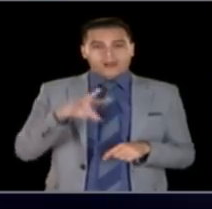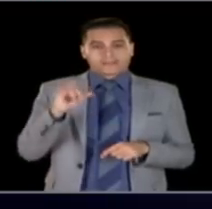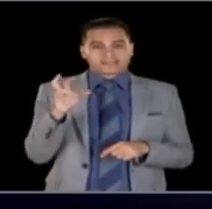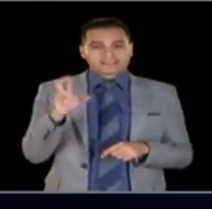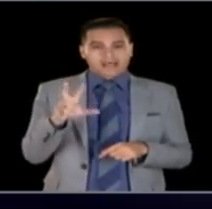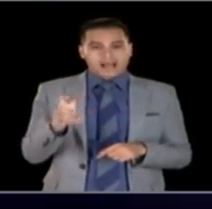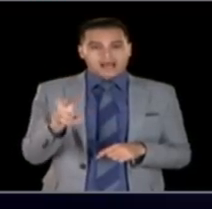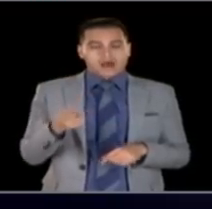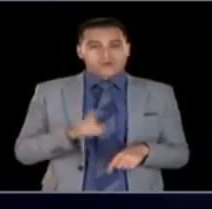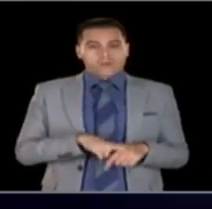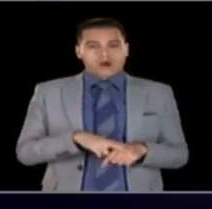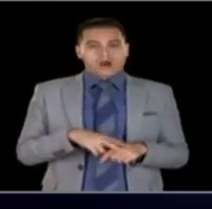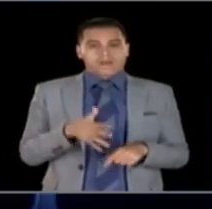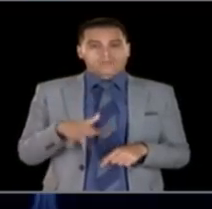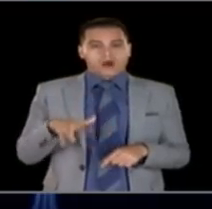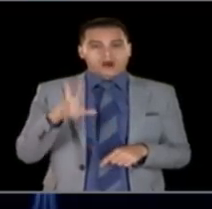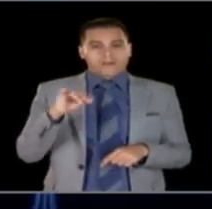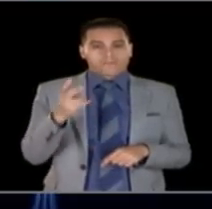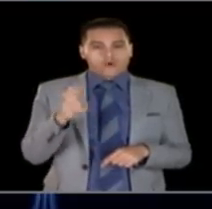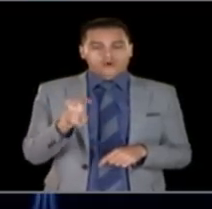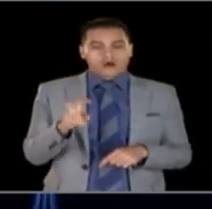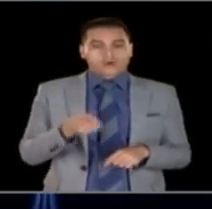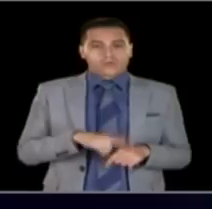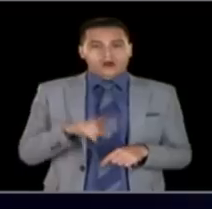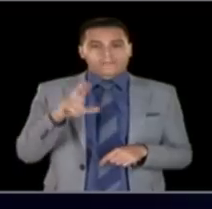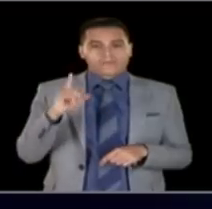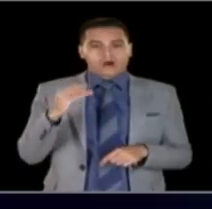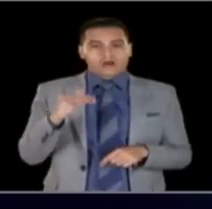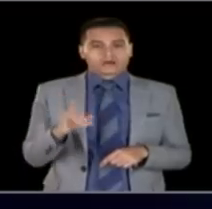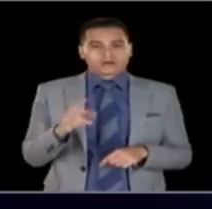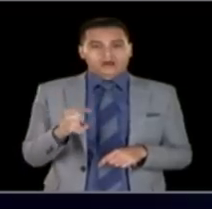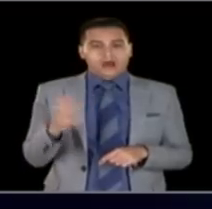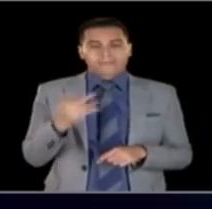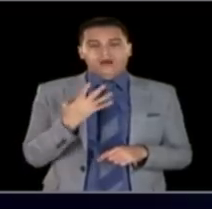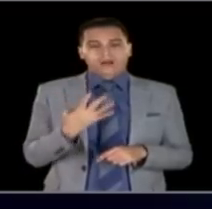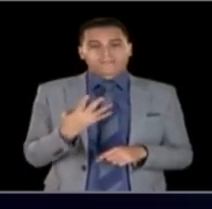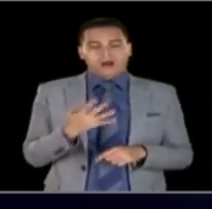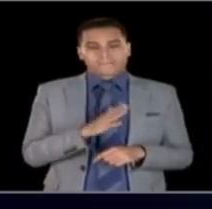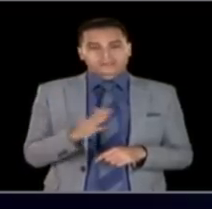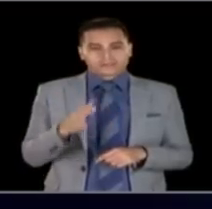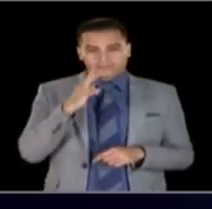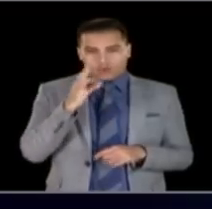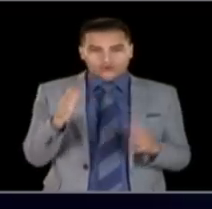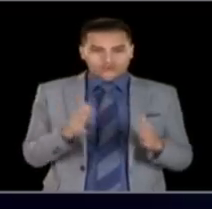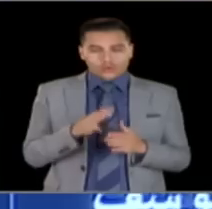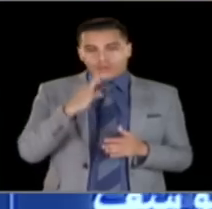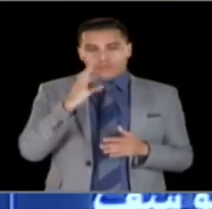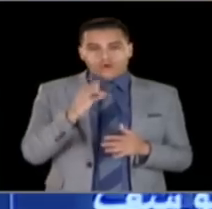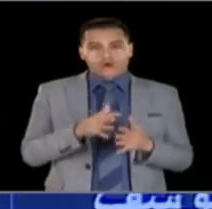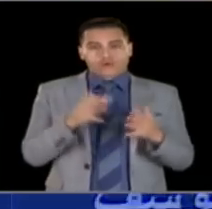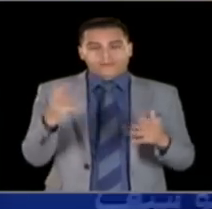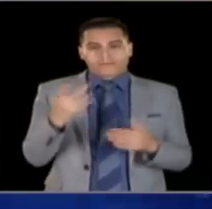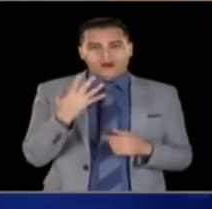والبردوية، البحيرة المرة الصغرى والبحيرة المرة الكبرى. أم أربعة بس. يوسف إجابة